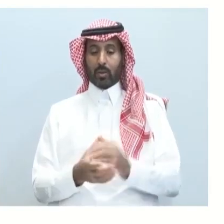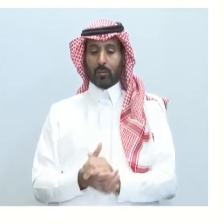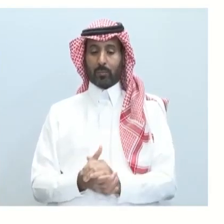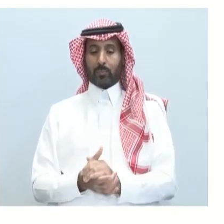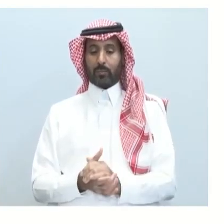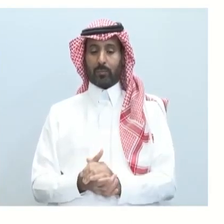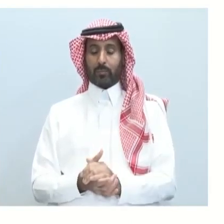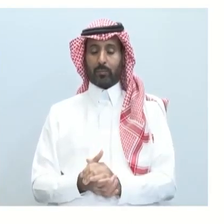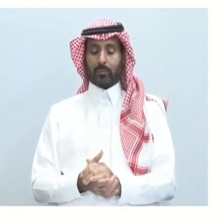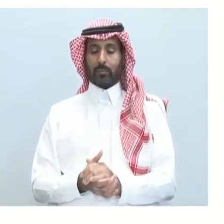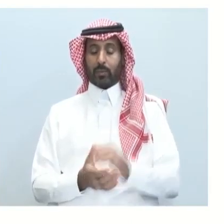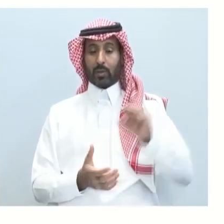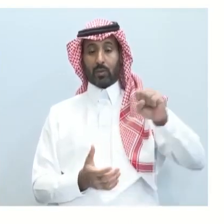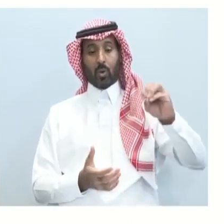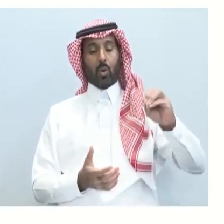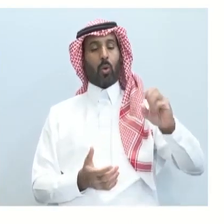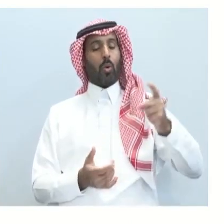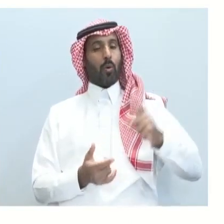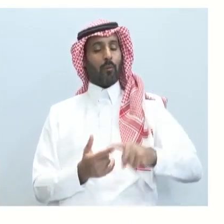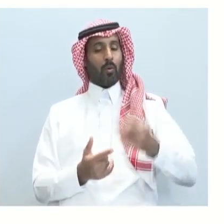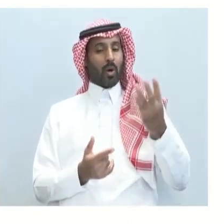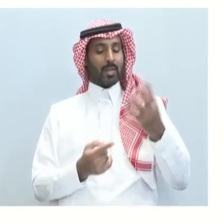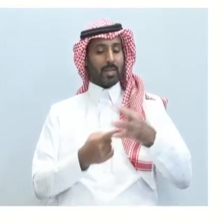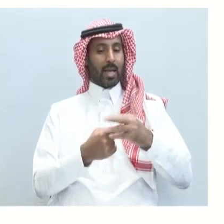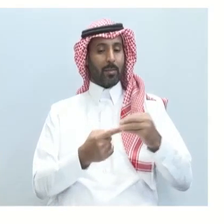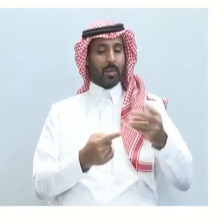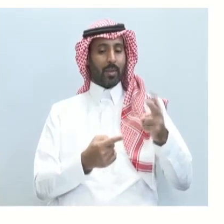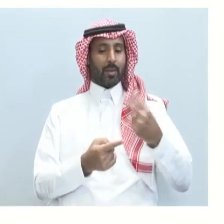هي اس او 4 سالب اثنين